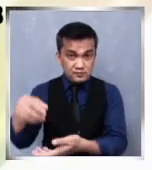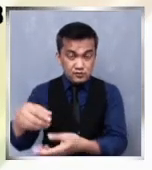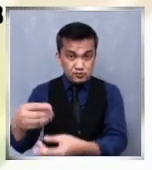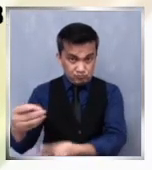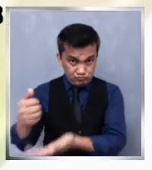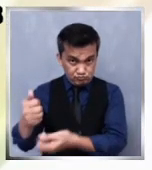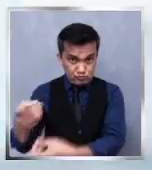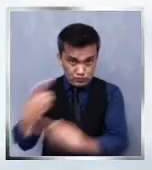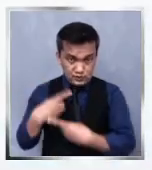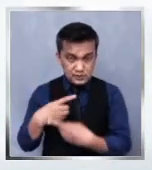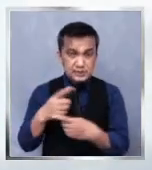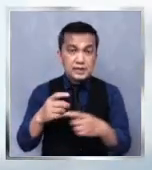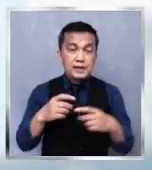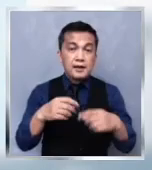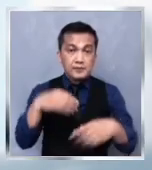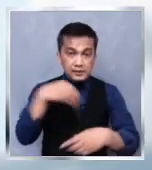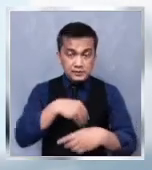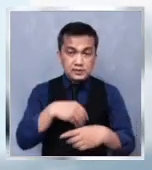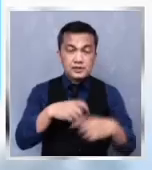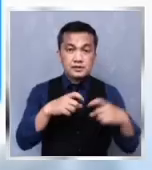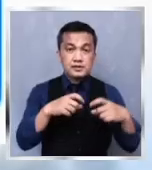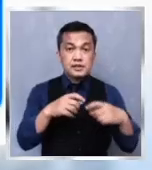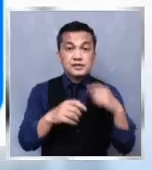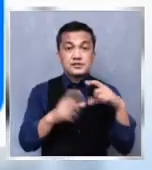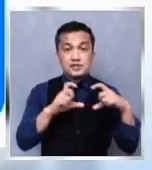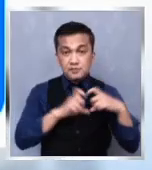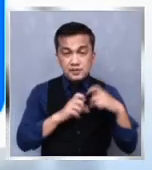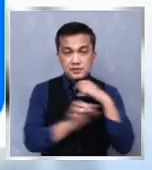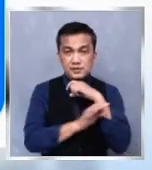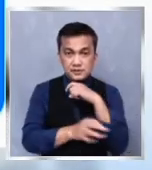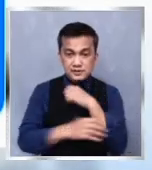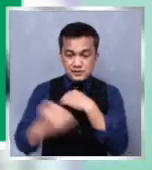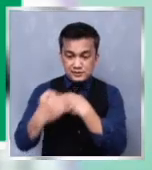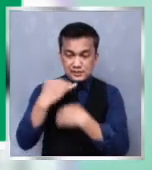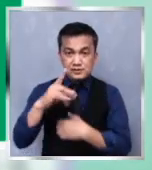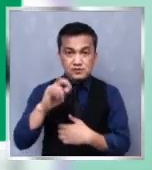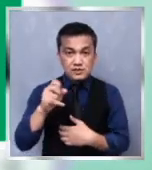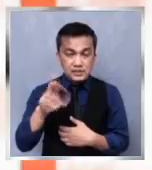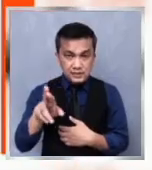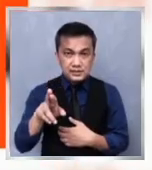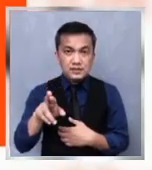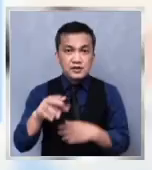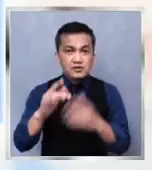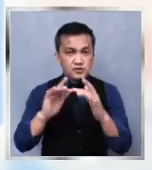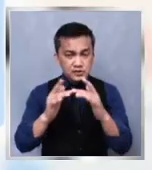Foundation o magpadala sa Cebuana Luwalier, pwede rin online via GCash,